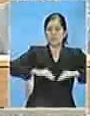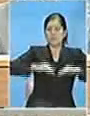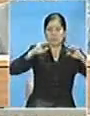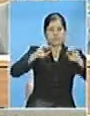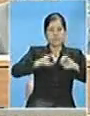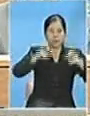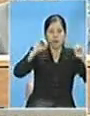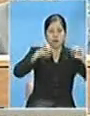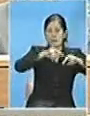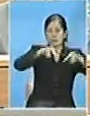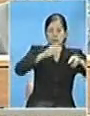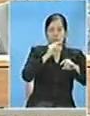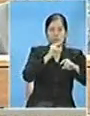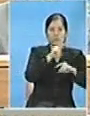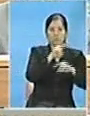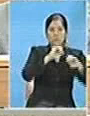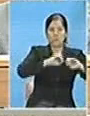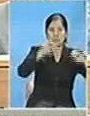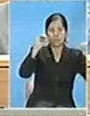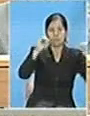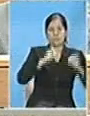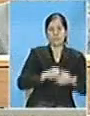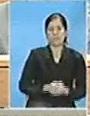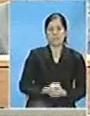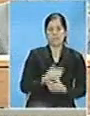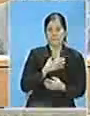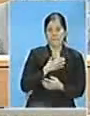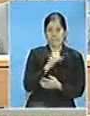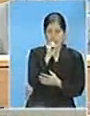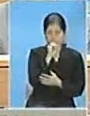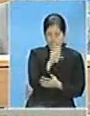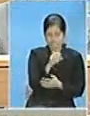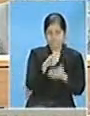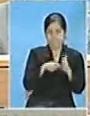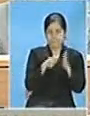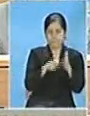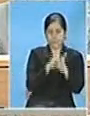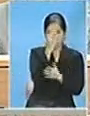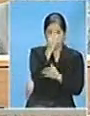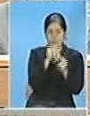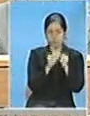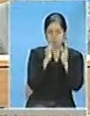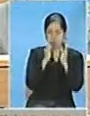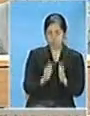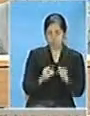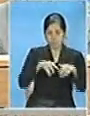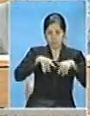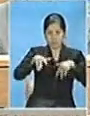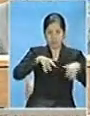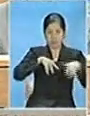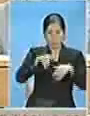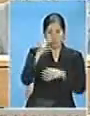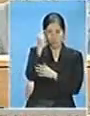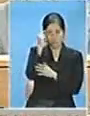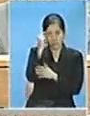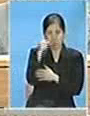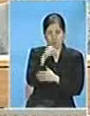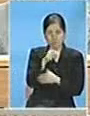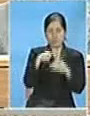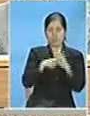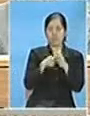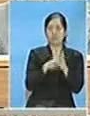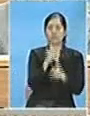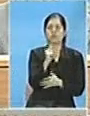ไม่รู้หรอกครับสิ่งที่ผมอยากจะเรียนท่านก็คือว่าทำไมถึงบอกว่าคนไม่ทราบว่ามีทรายอยู่ในท่อระบายน้ำในจุดปิดล้อมเพราะเรื่อง